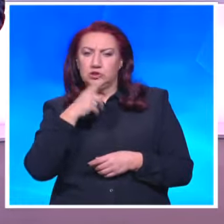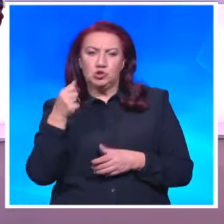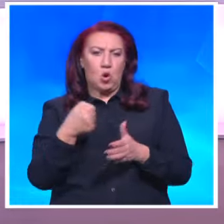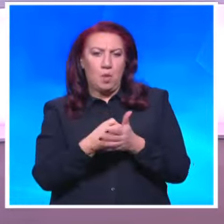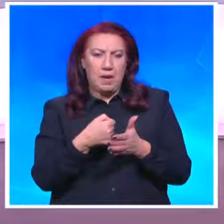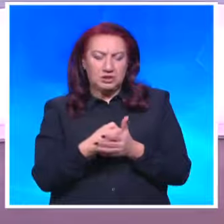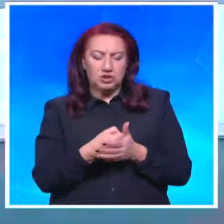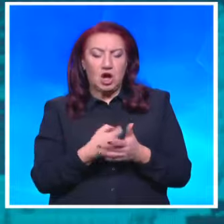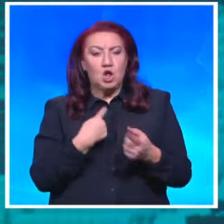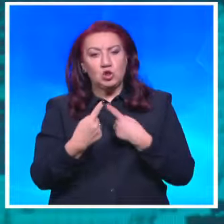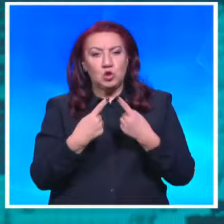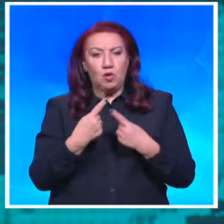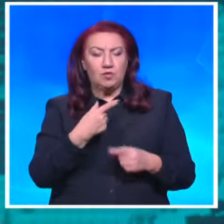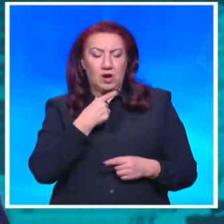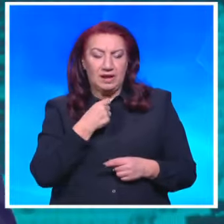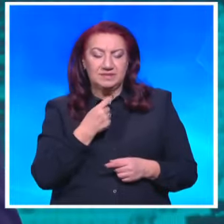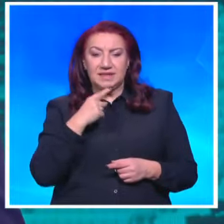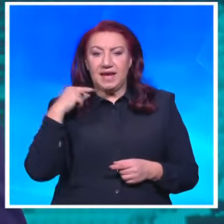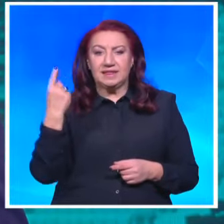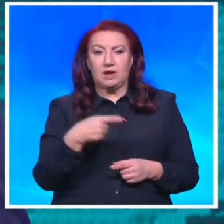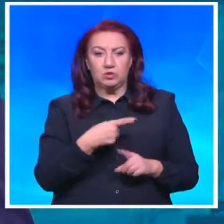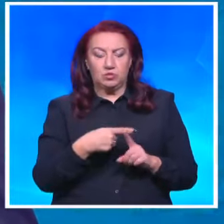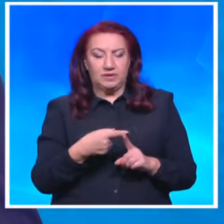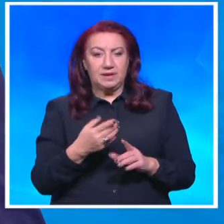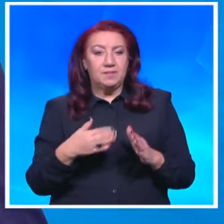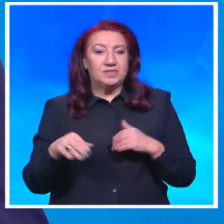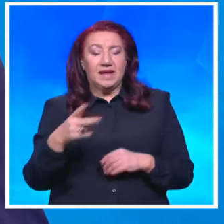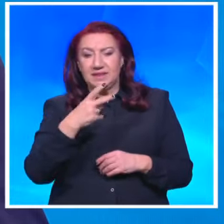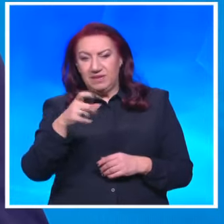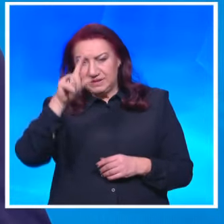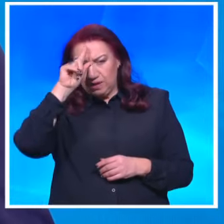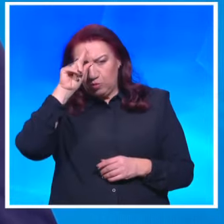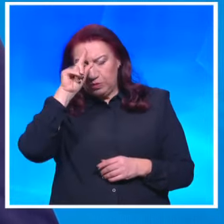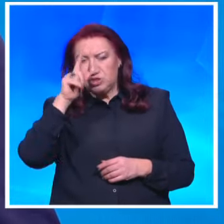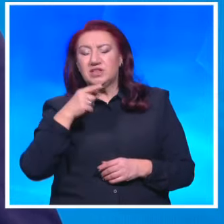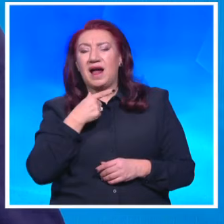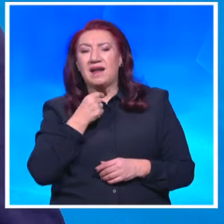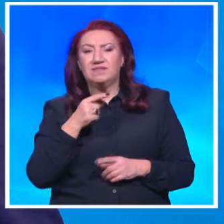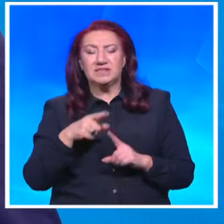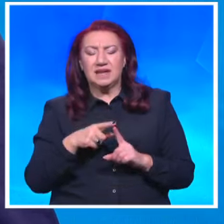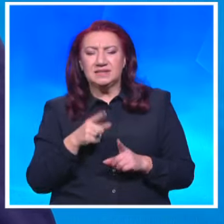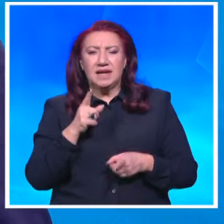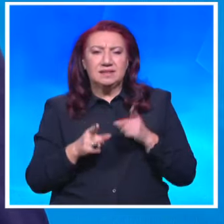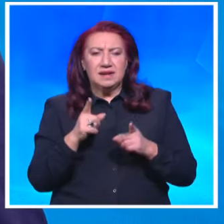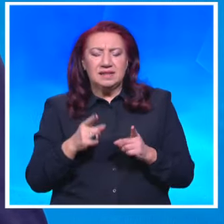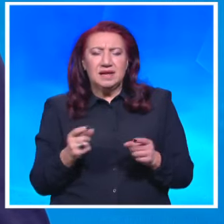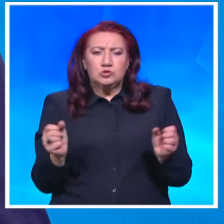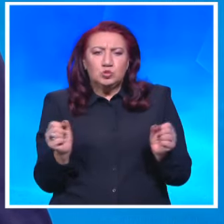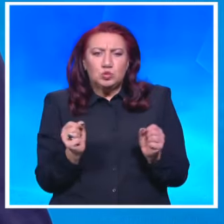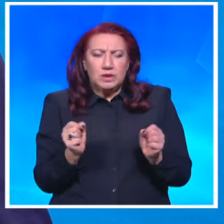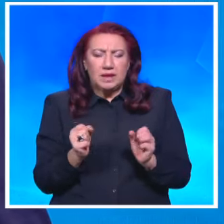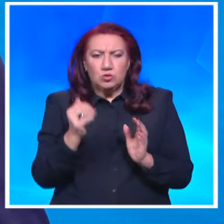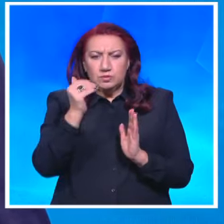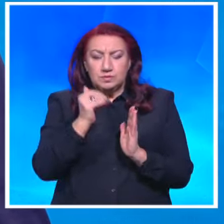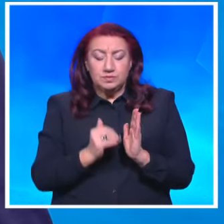и половина. Над 200 гимнастички на Левски триалица тренират при ниски температури и тежки условия, неспирно